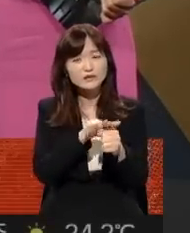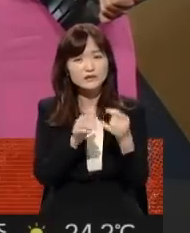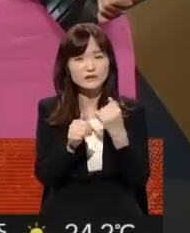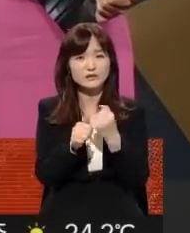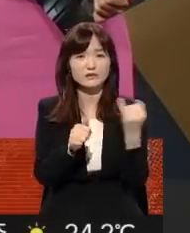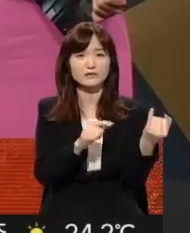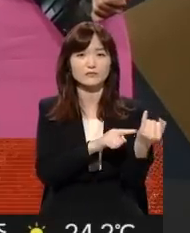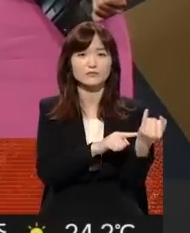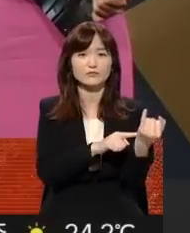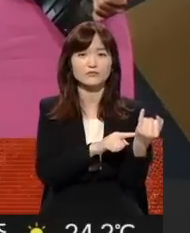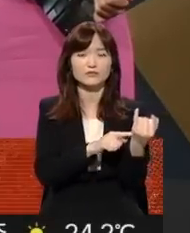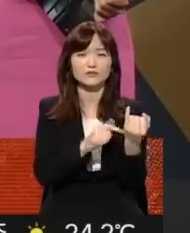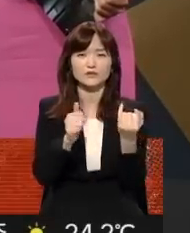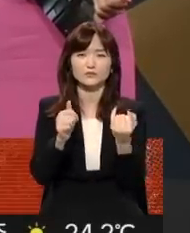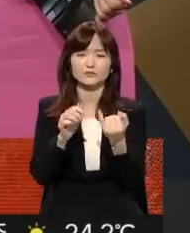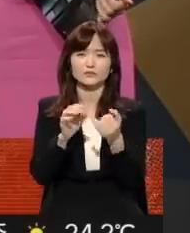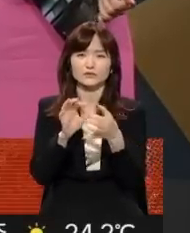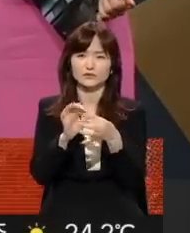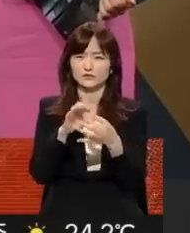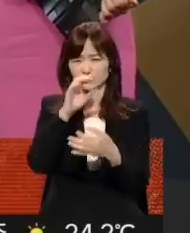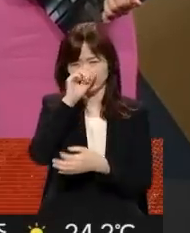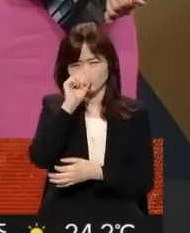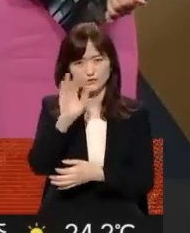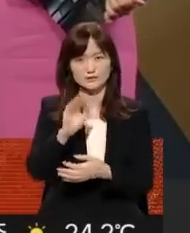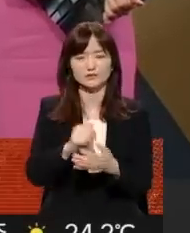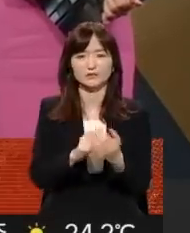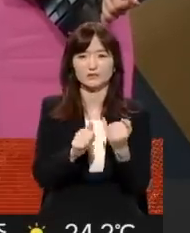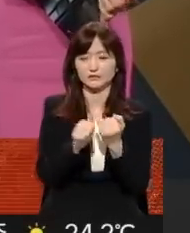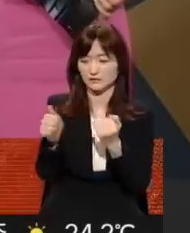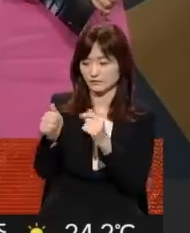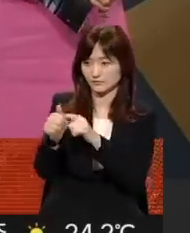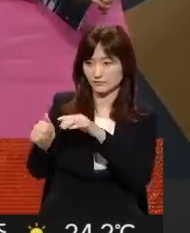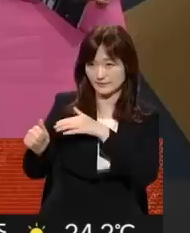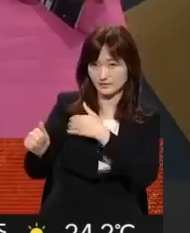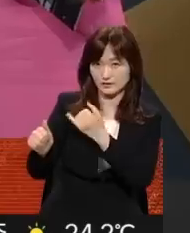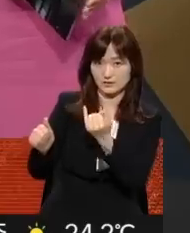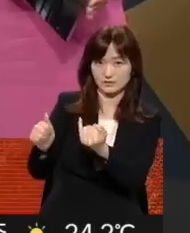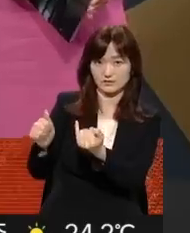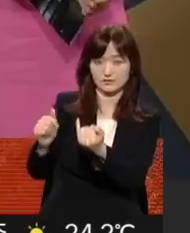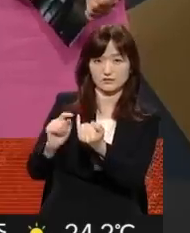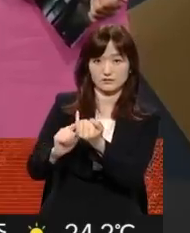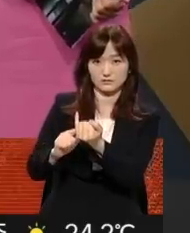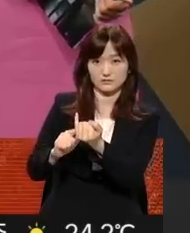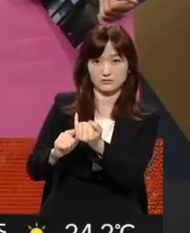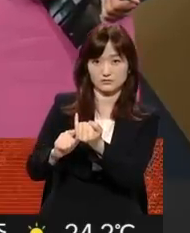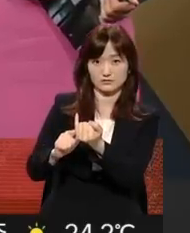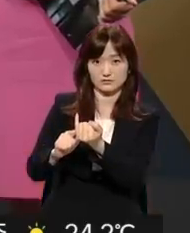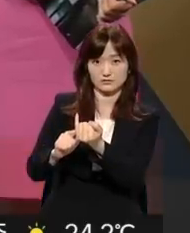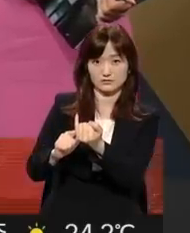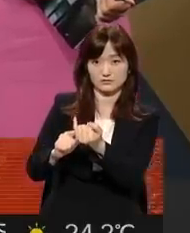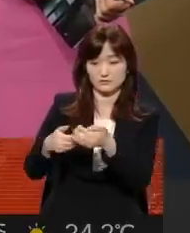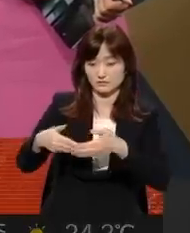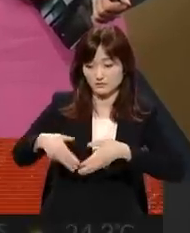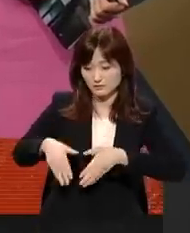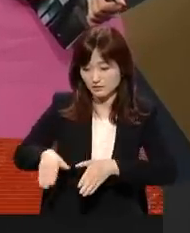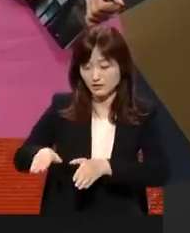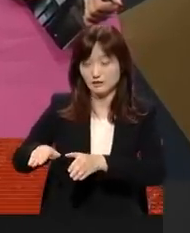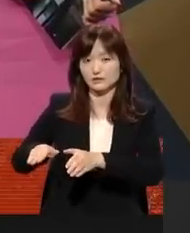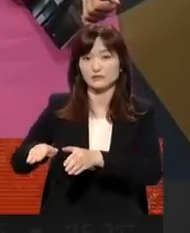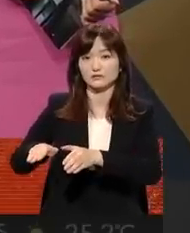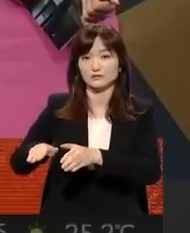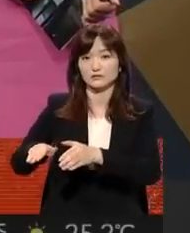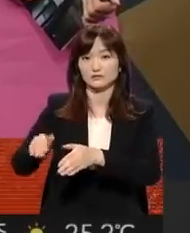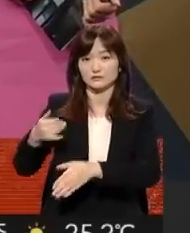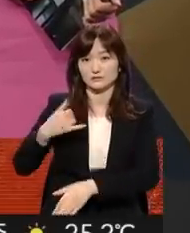아내건만 부부 사이는 좋지 않았습니다. 남편에게 내연녀가 있었고 심지어 둘 사이에 낳은 혼외